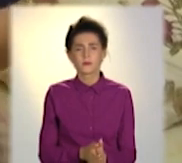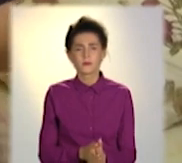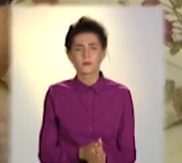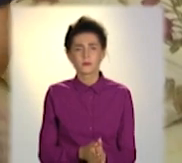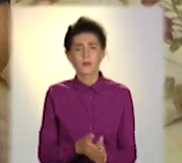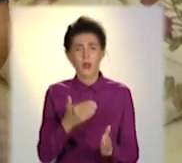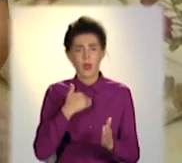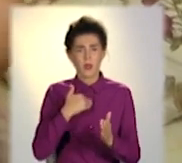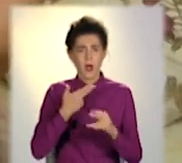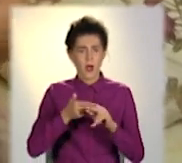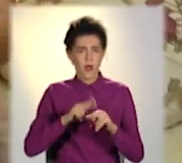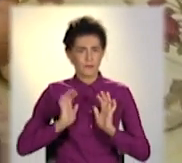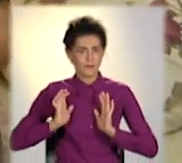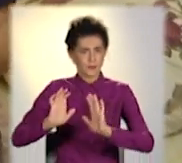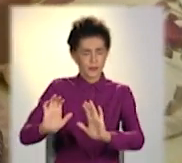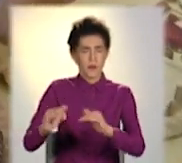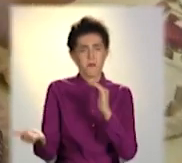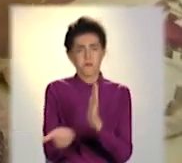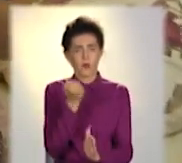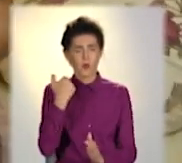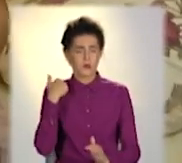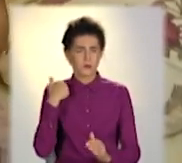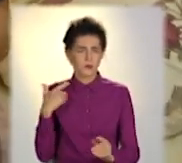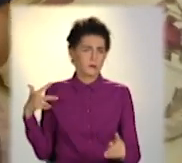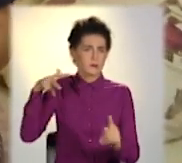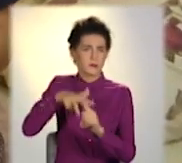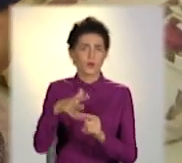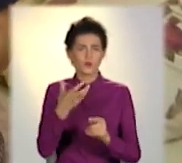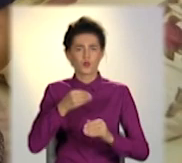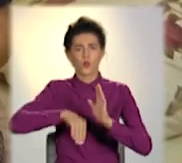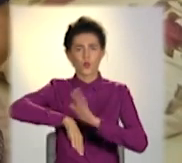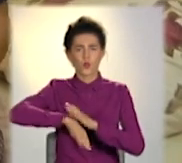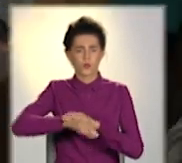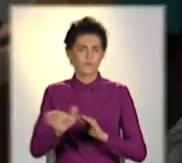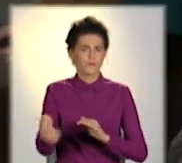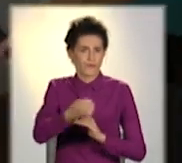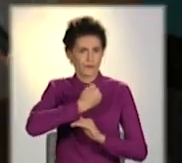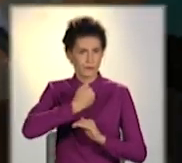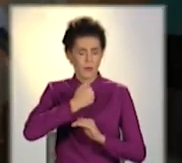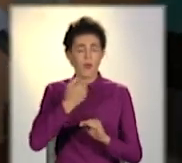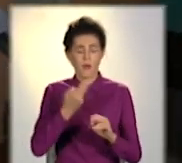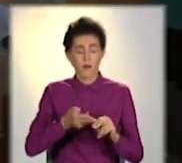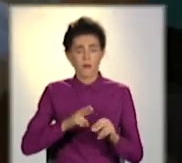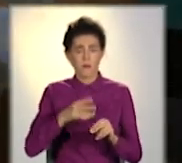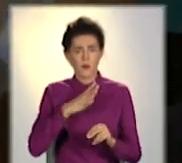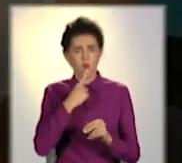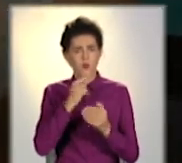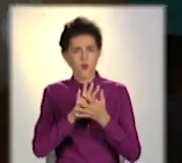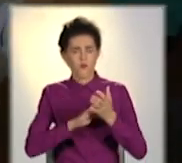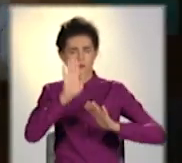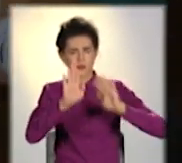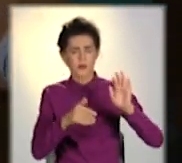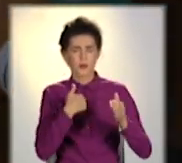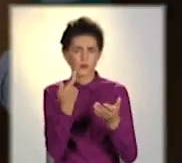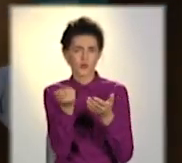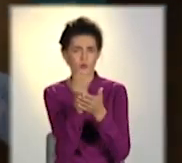Я її відталкиваю, і виходить так, і він мене ззаді захватує, ну, якби на удушаючий. Тут була кров, коли вже ми відвели, там,